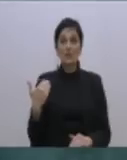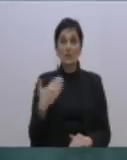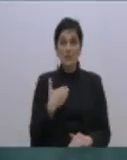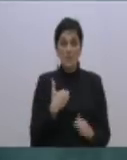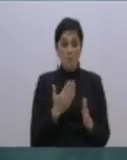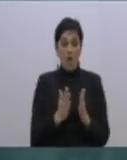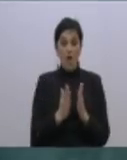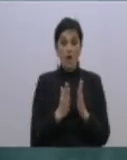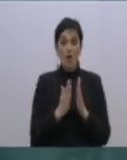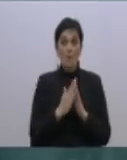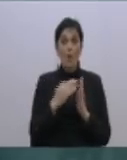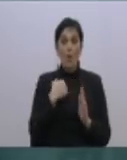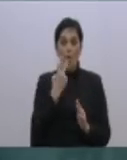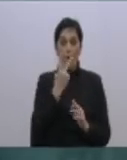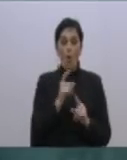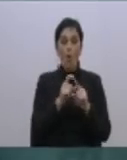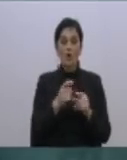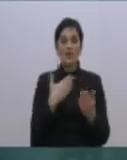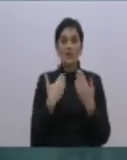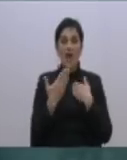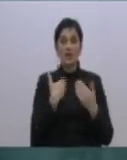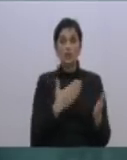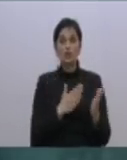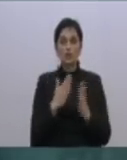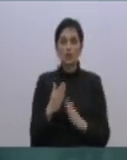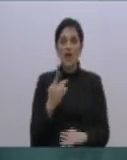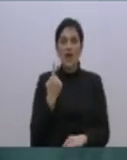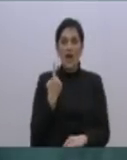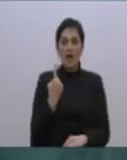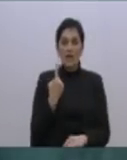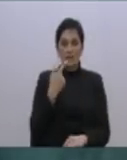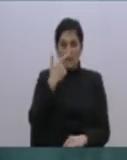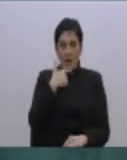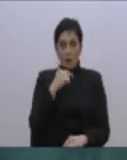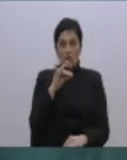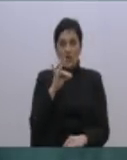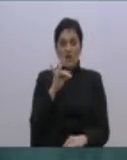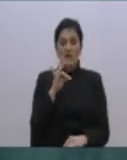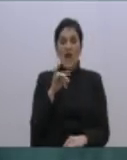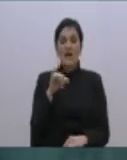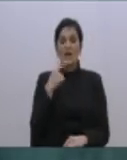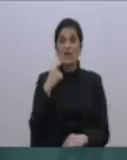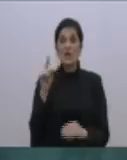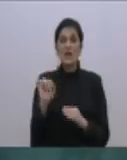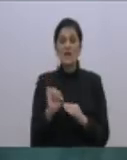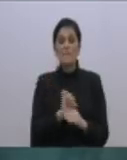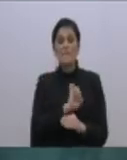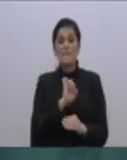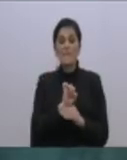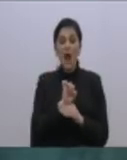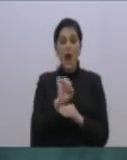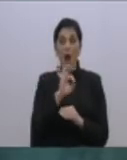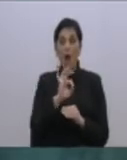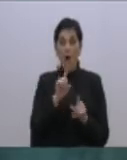martet. Orada mesut kuyu da kadavidet kentçiz kazı. Erti, raz batonma, İraki zarkuma bırzana, paralelize bazı, rakit kırat, memgoni,